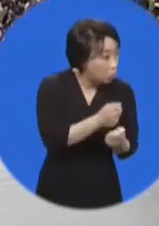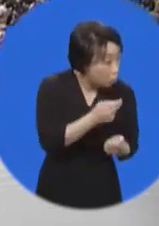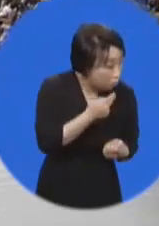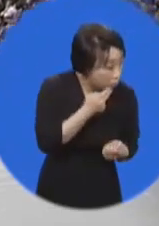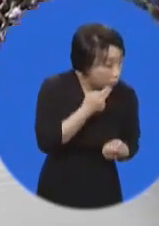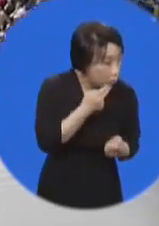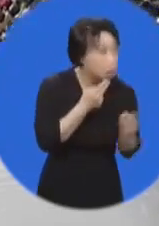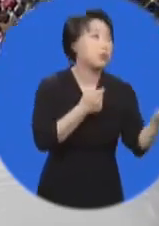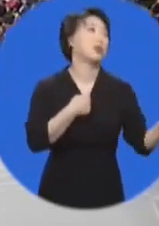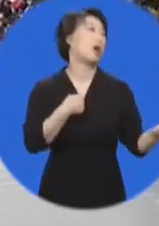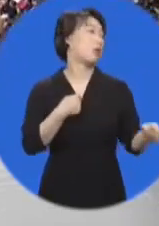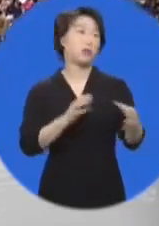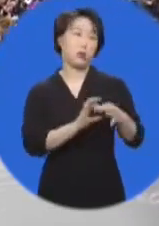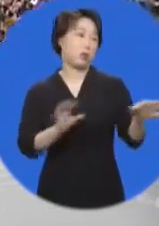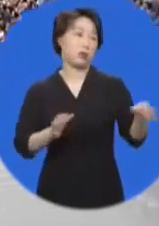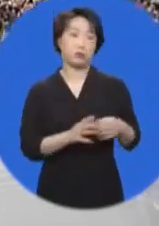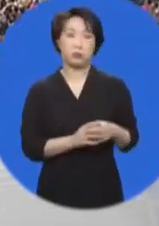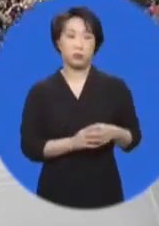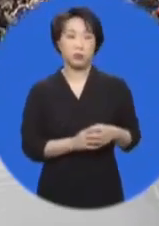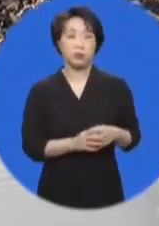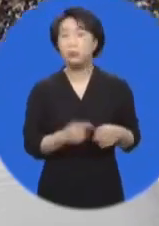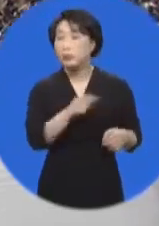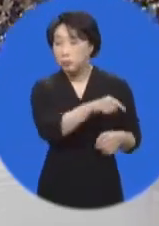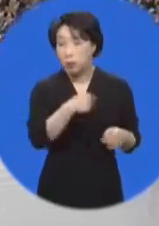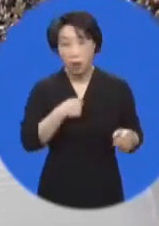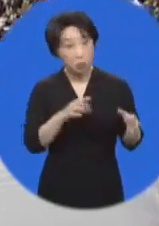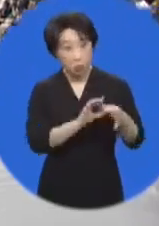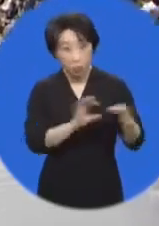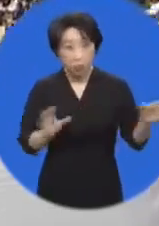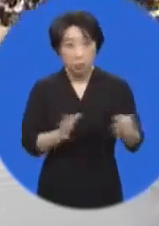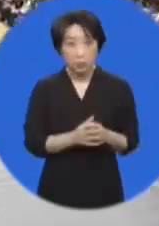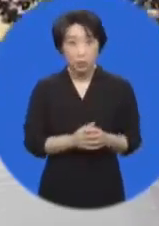씻기지 아니하면 네가 나와 상관없어